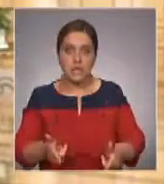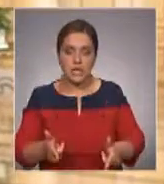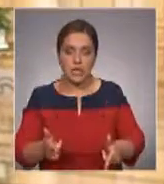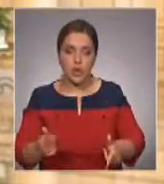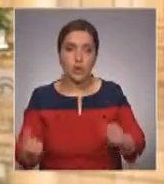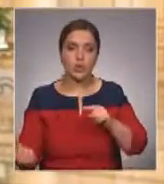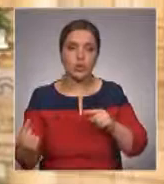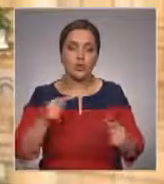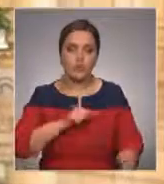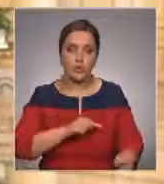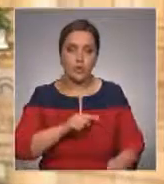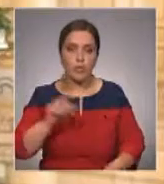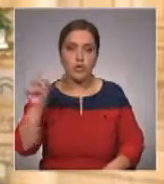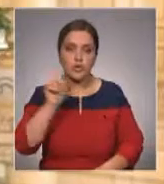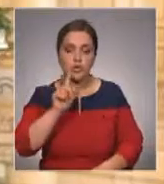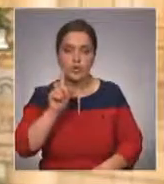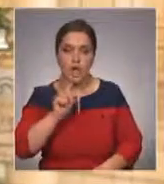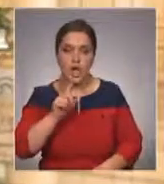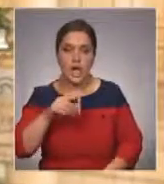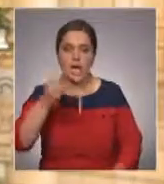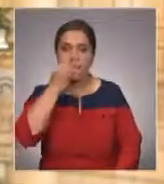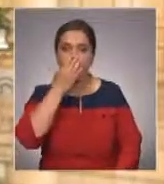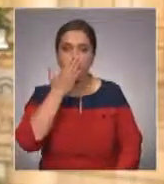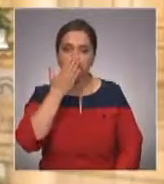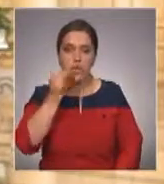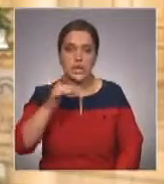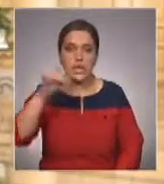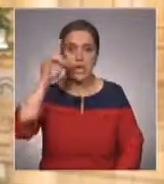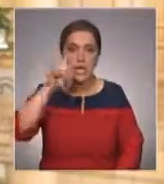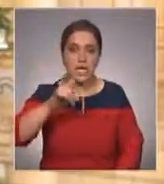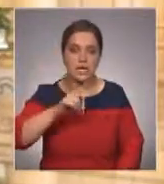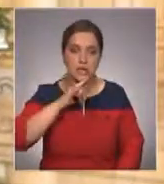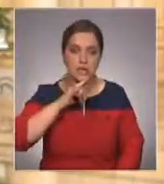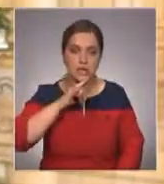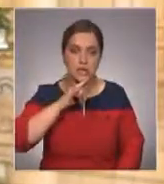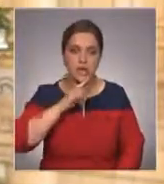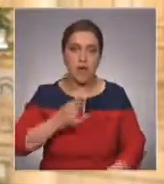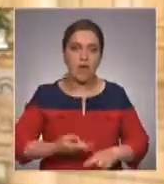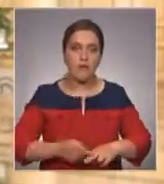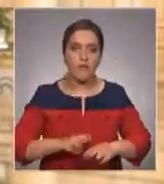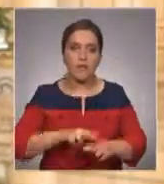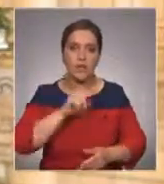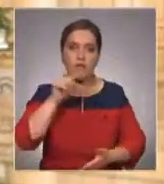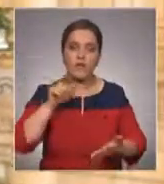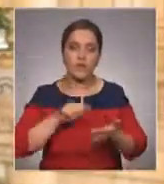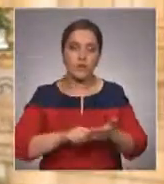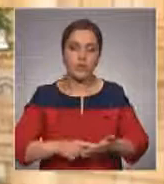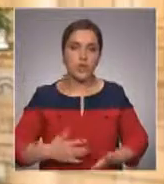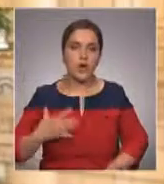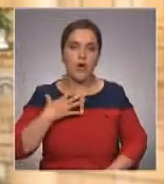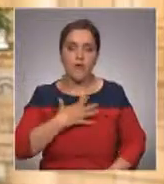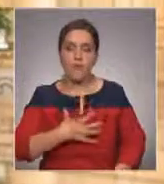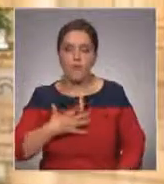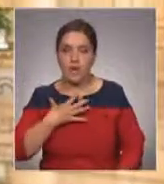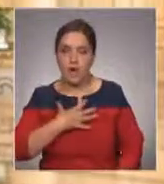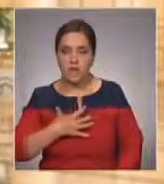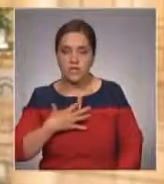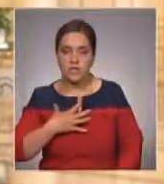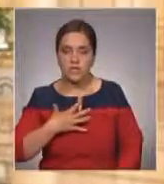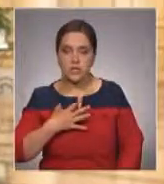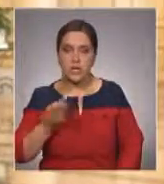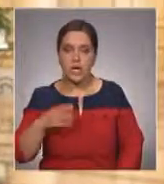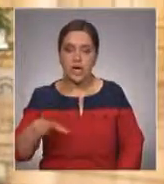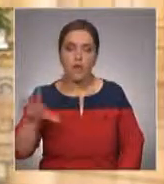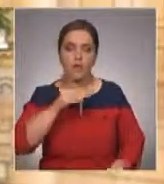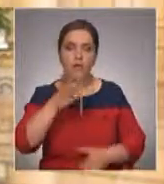что инициатива Японии и Казахстана в этом вопросе очень важна для